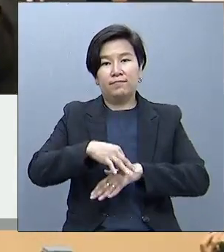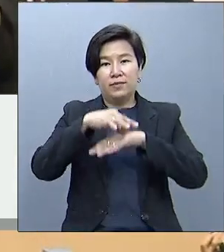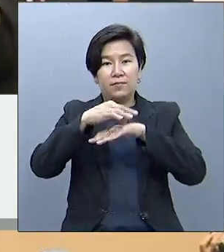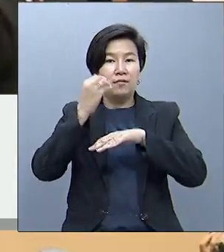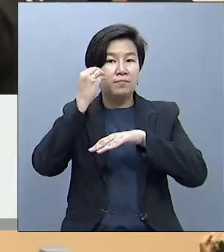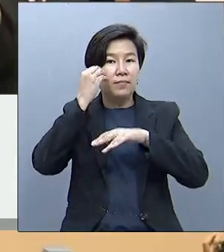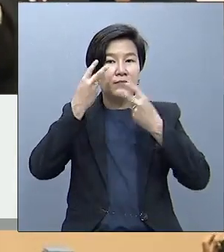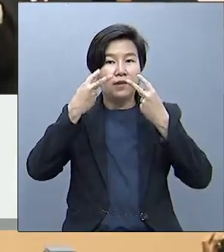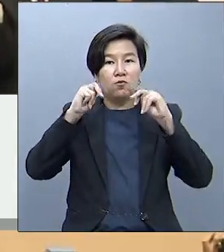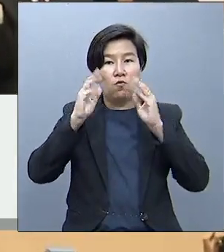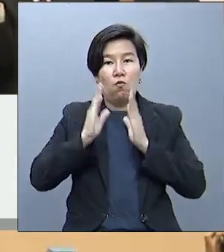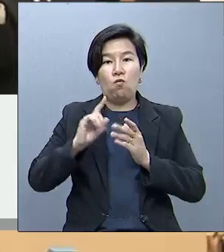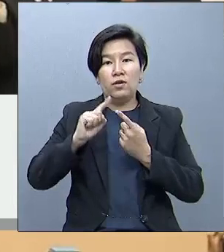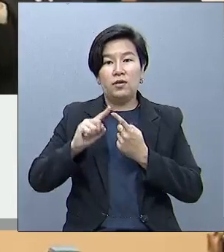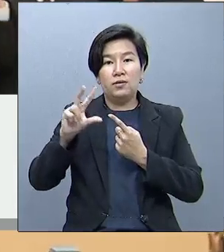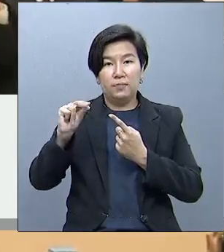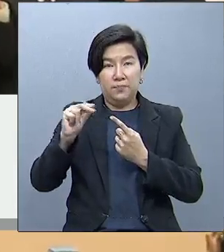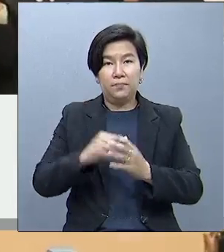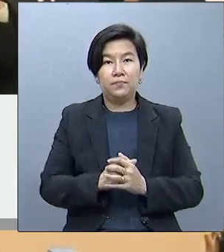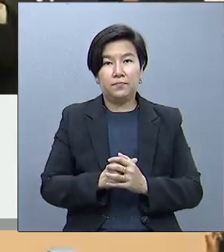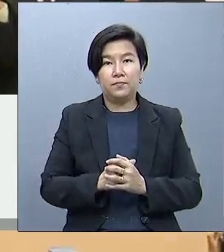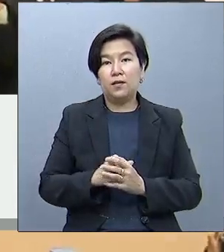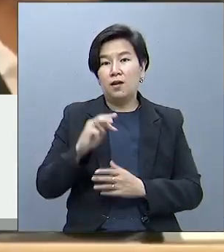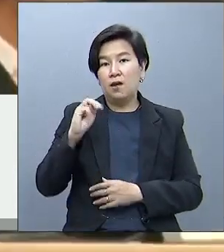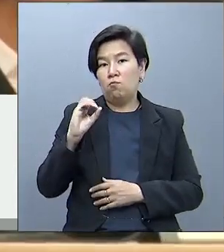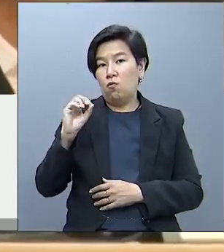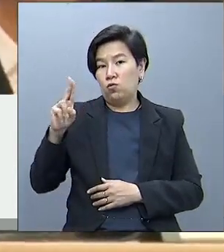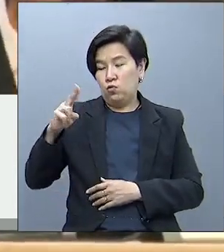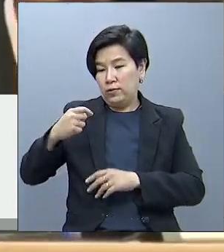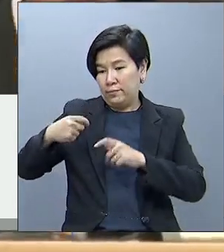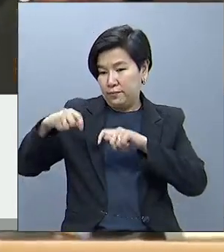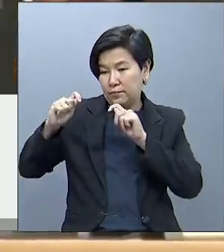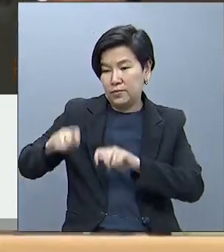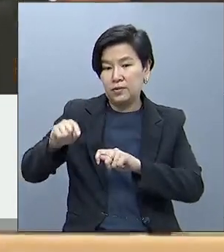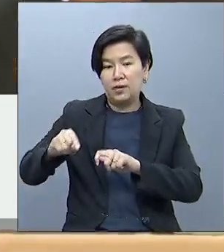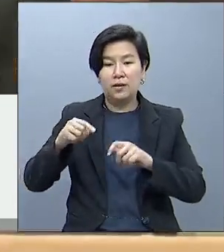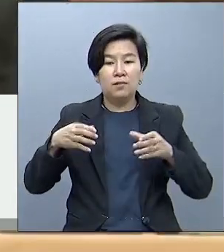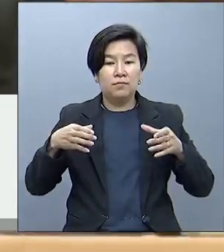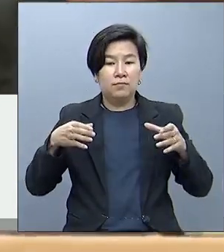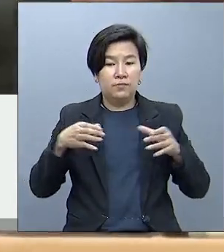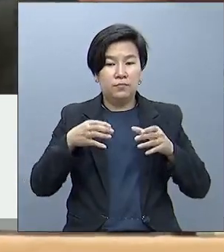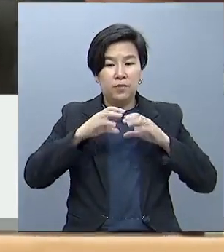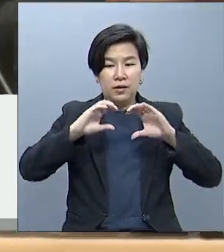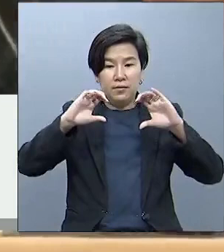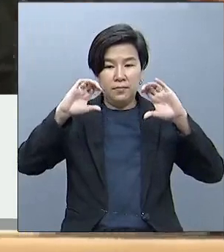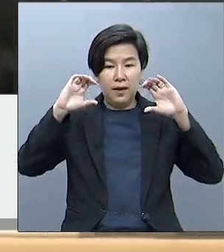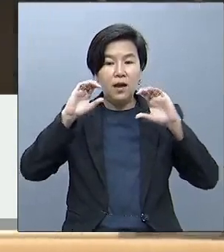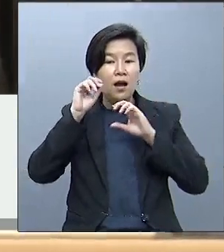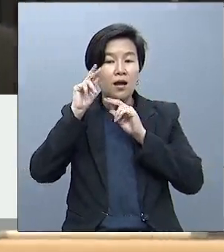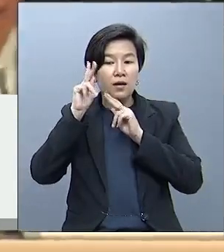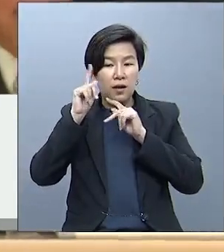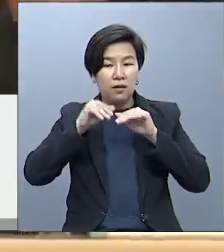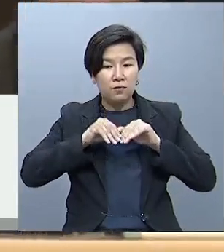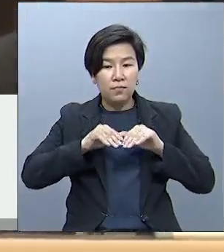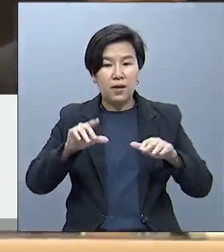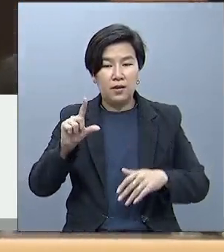30ของประเทศค่ะและข้อ2ค่ะจะร่วมกันทำ MOU ในการจัดตั้งรัฐบาลและจะมีการแถลงรายละเอียดในวันที่22พฤษ